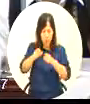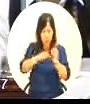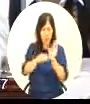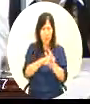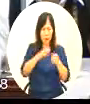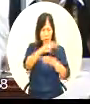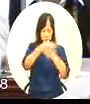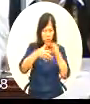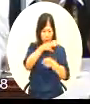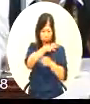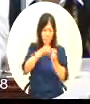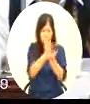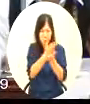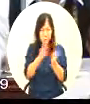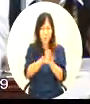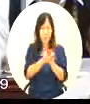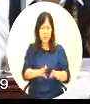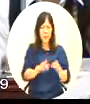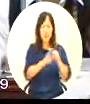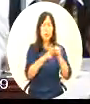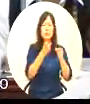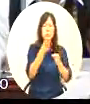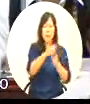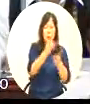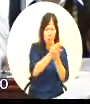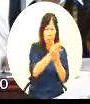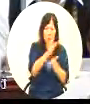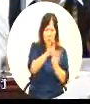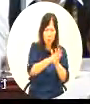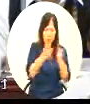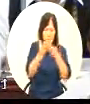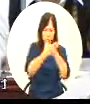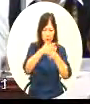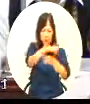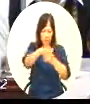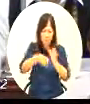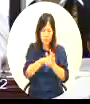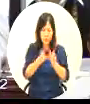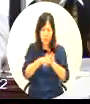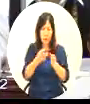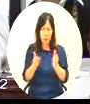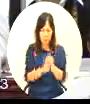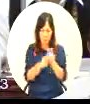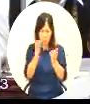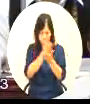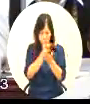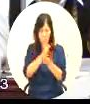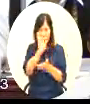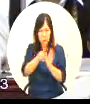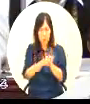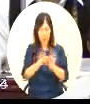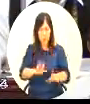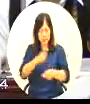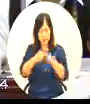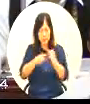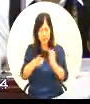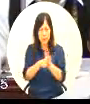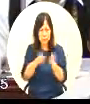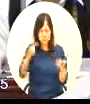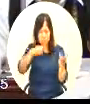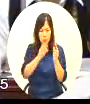前已经在交通部审查中，那另外环评的部分也在环保署，那我们希望今年可以把那个综合规划